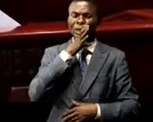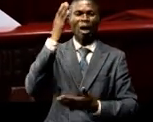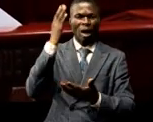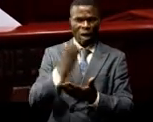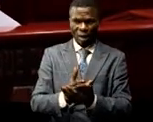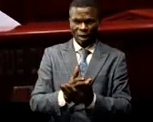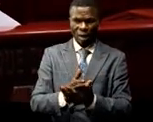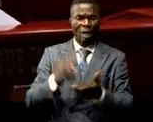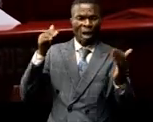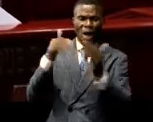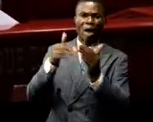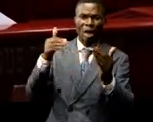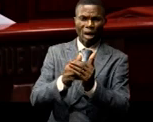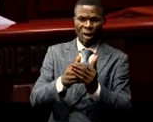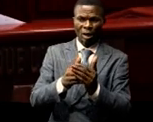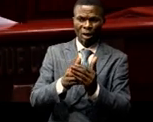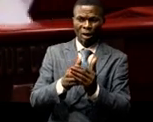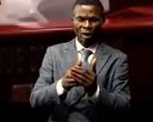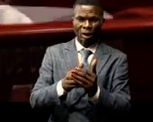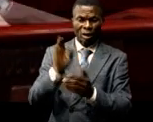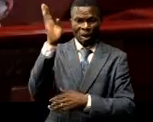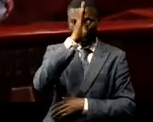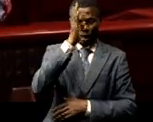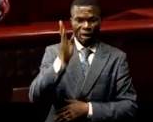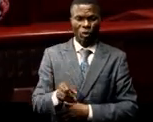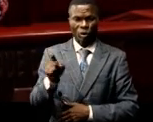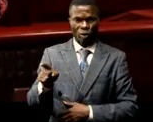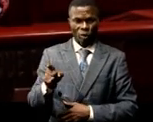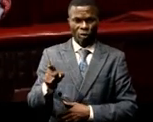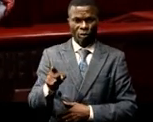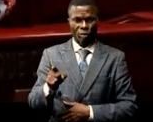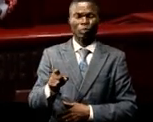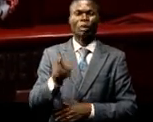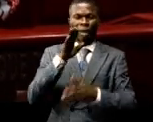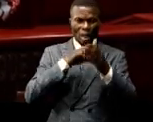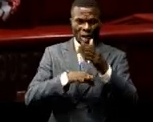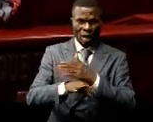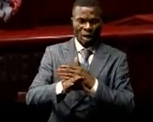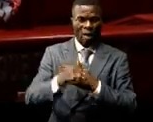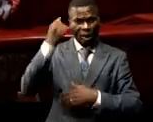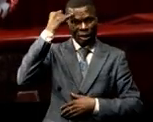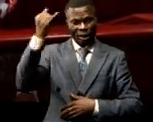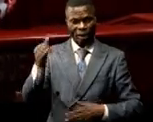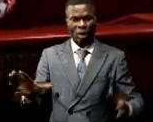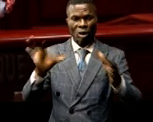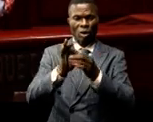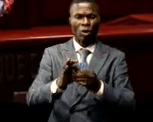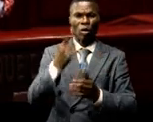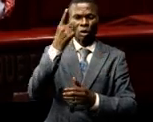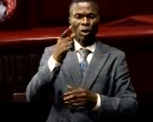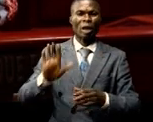ces attaques de terrorisme. Tout en souscrivant à l'élan de solidarité